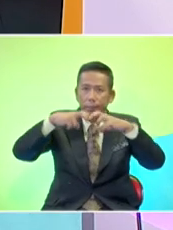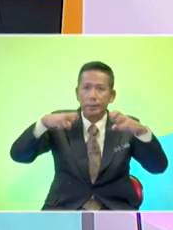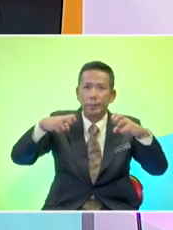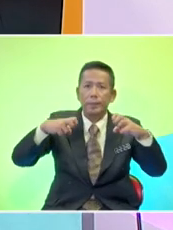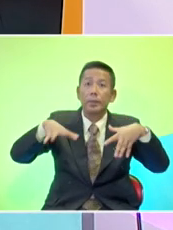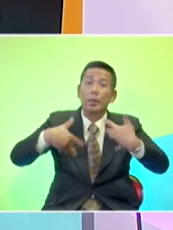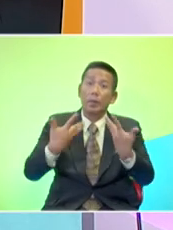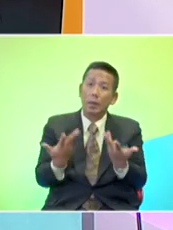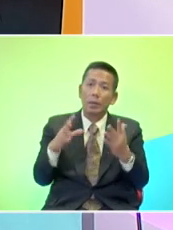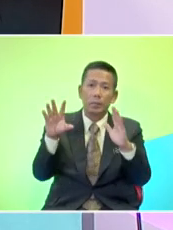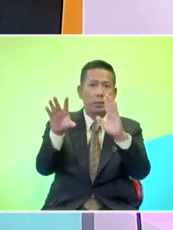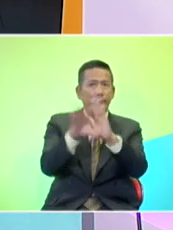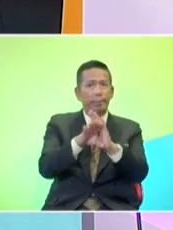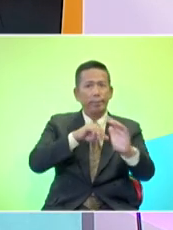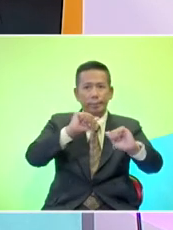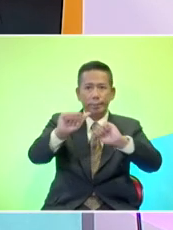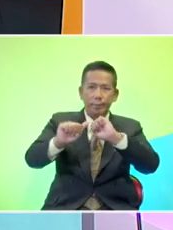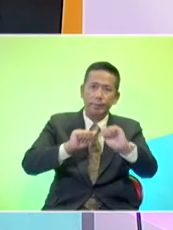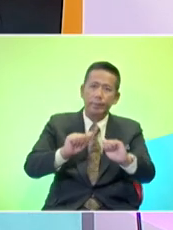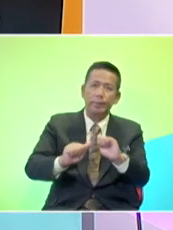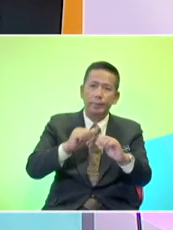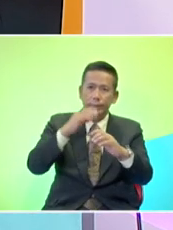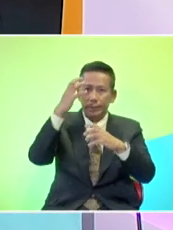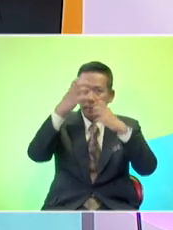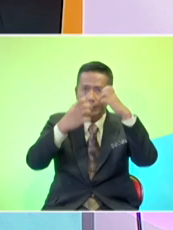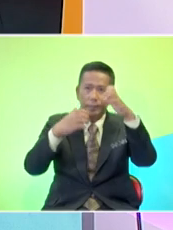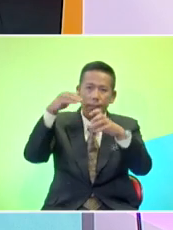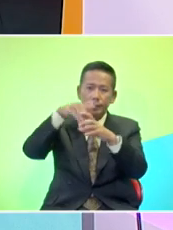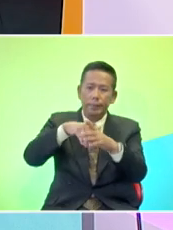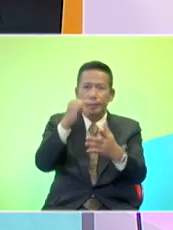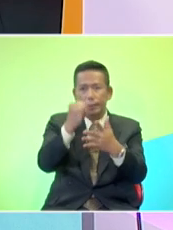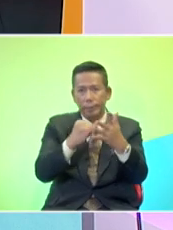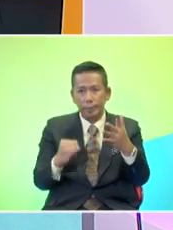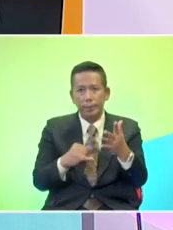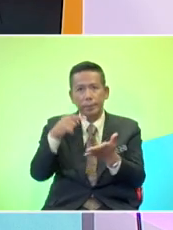Bagaimanakah contoh eksplorasi dalam pendidikan